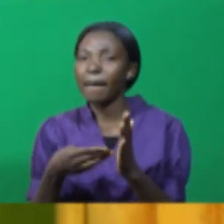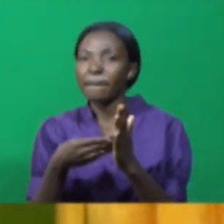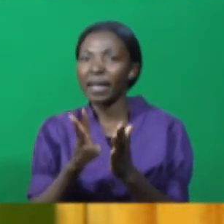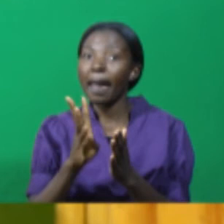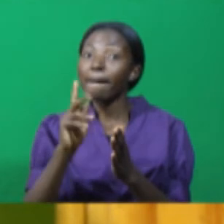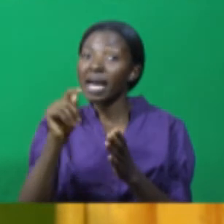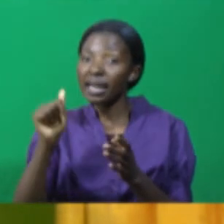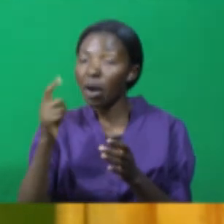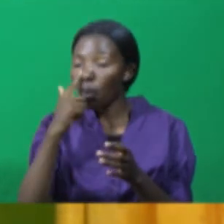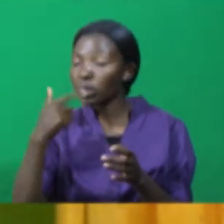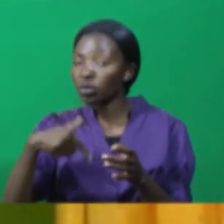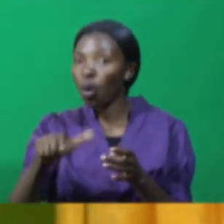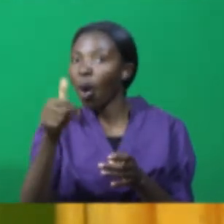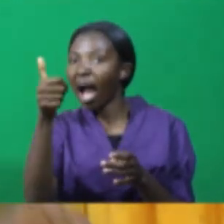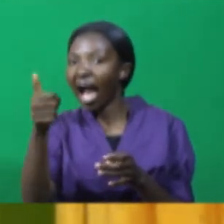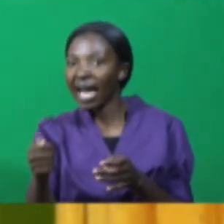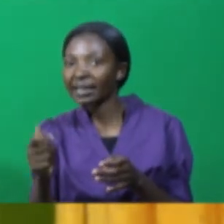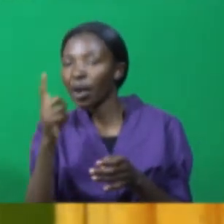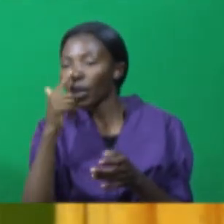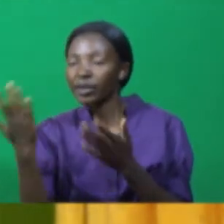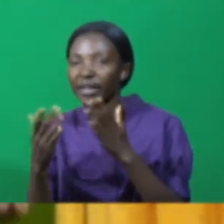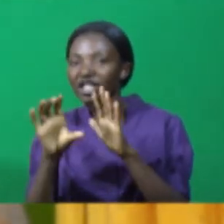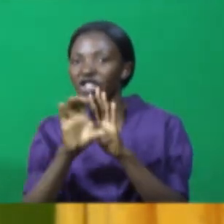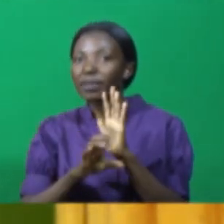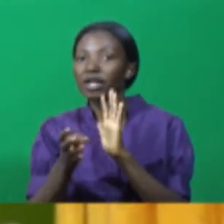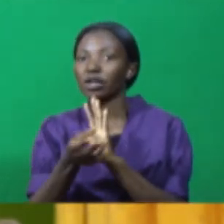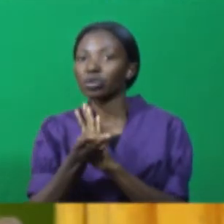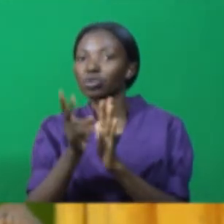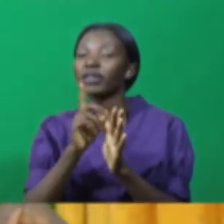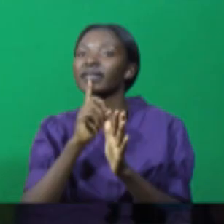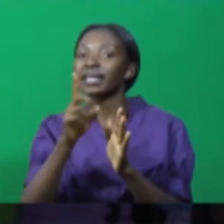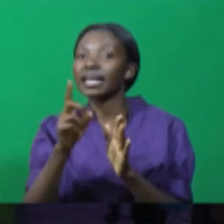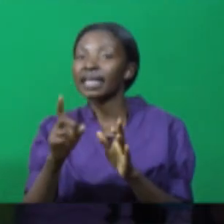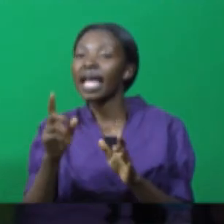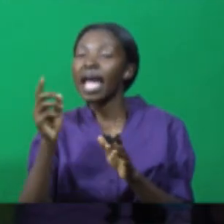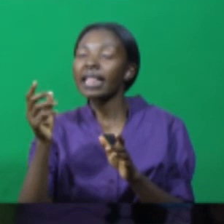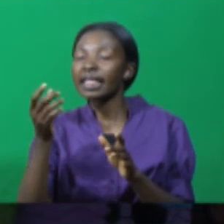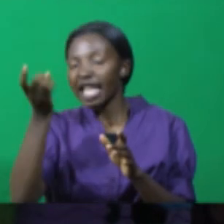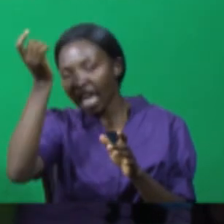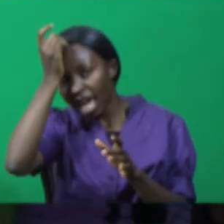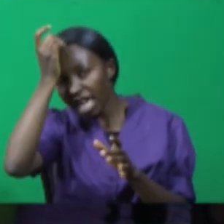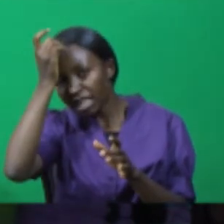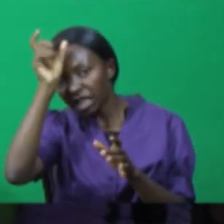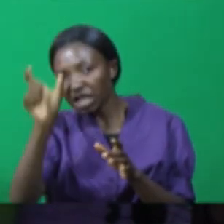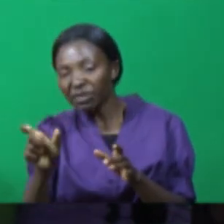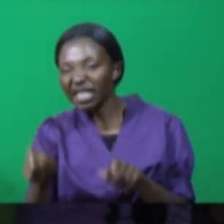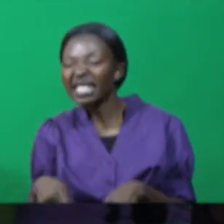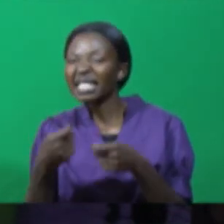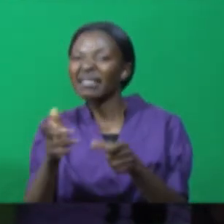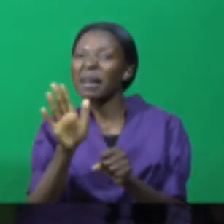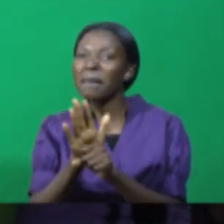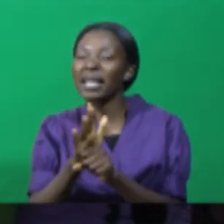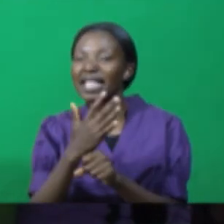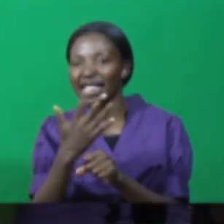Pamuchabuda kumbirai. Ereka kuti zvinoverenga kuchapter 12 ka anobva anzi Mwari akapiwa zvinhu. Akavaitira favor. Chakaitira